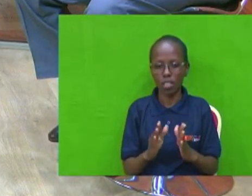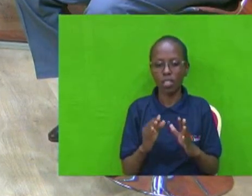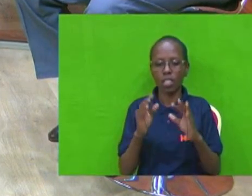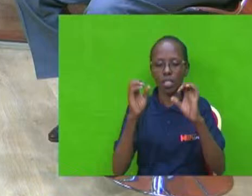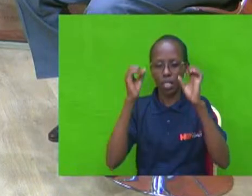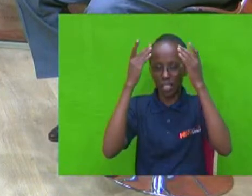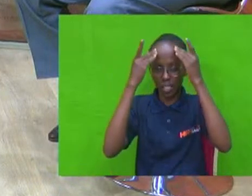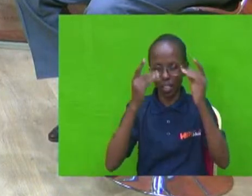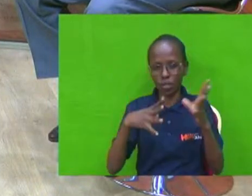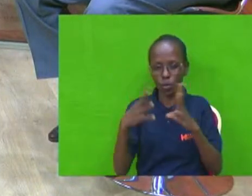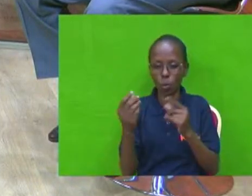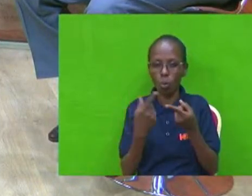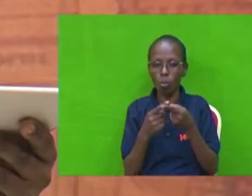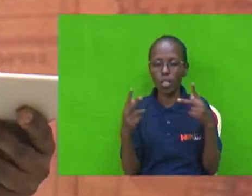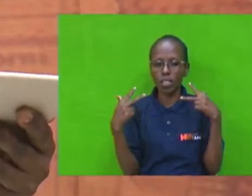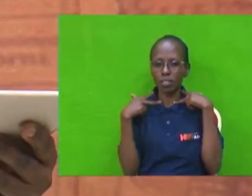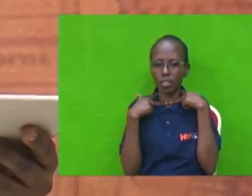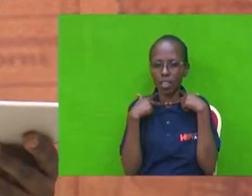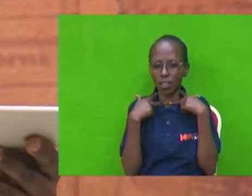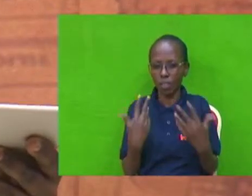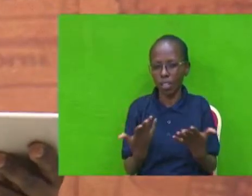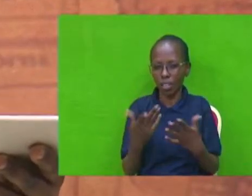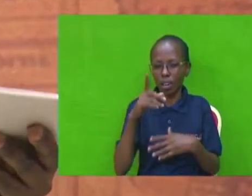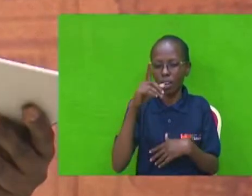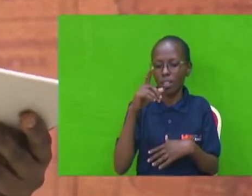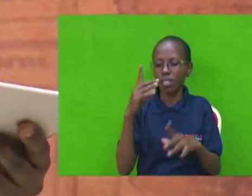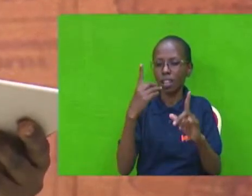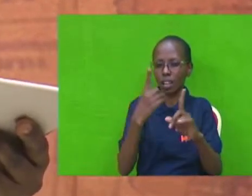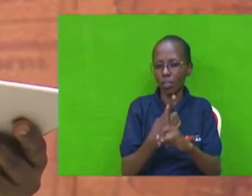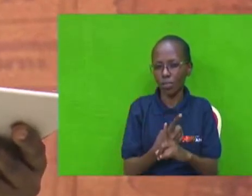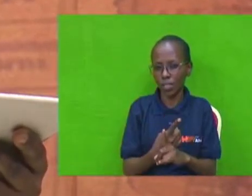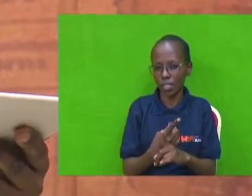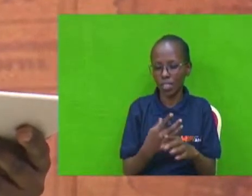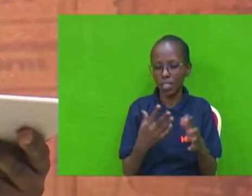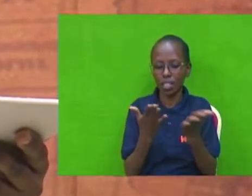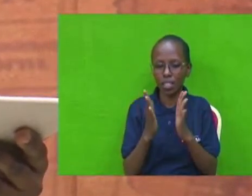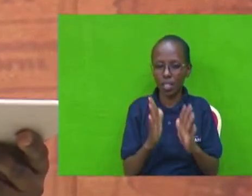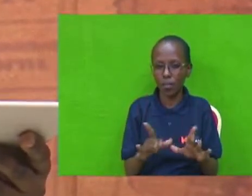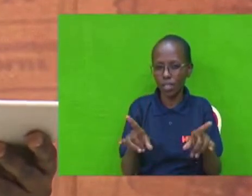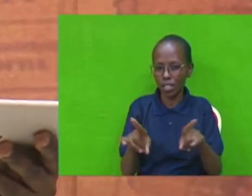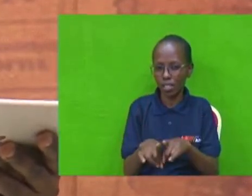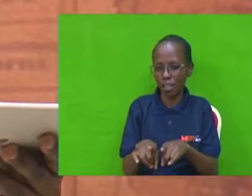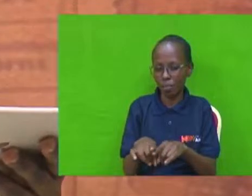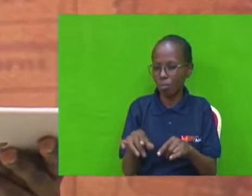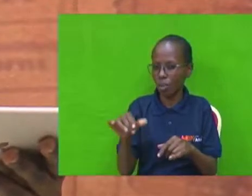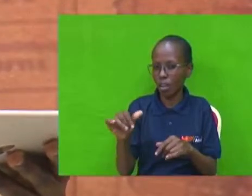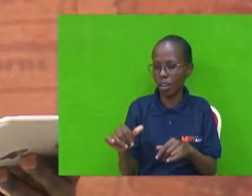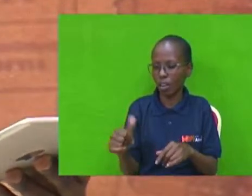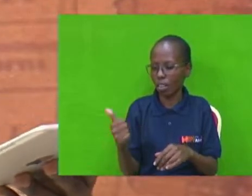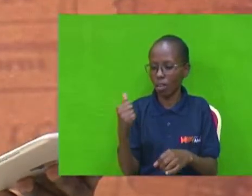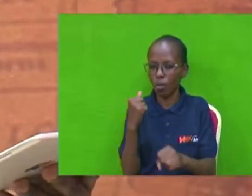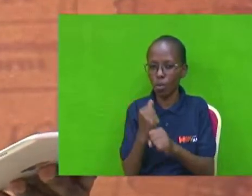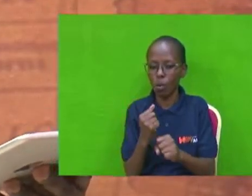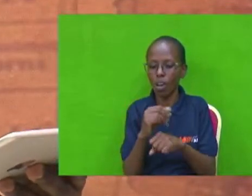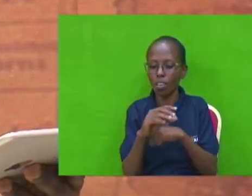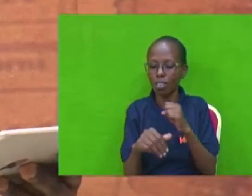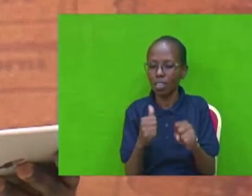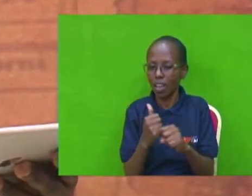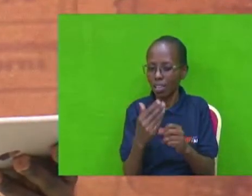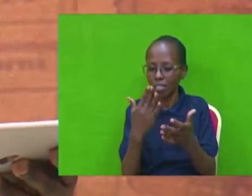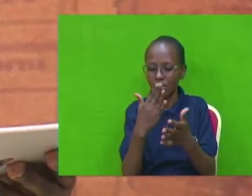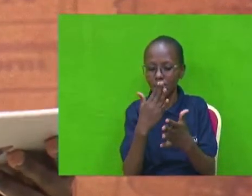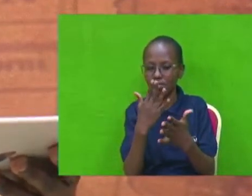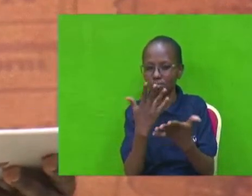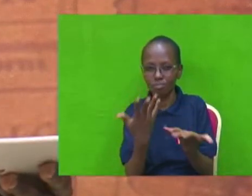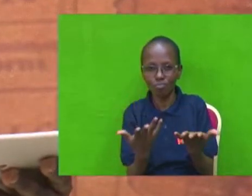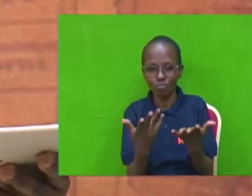kwenda. Lakini mtumwa ni tofauti. Na mtumishi pia kuna wenye wale walikuwa wanafanya miaka fulani, ikifika ule ile